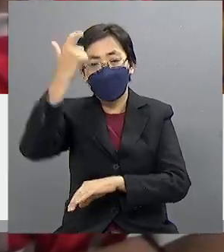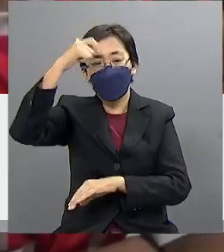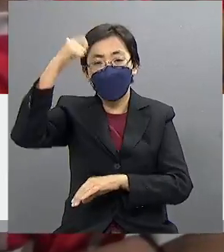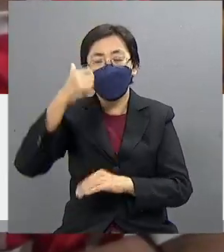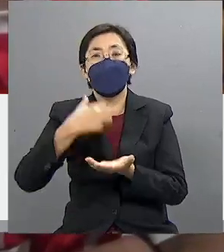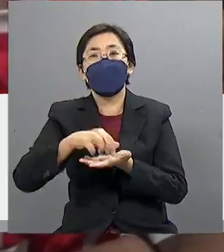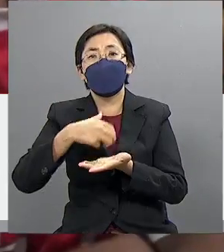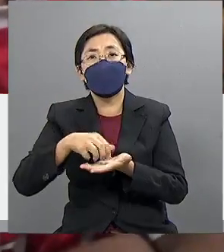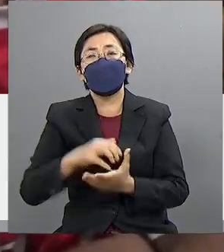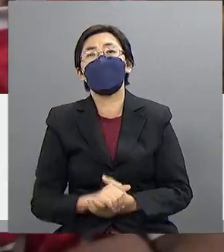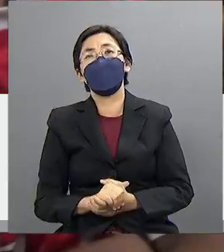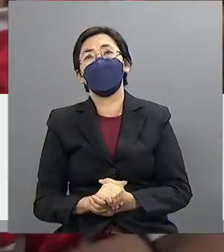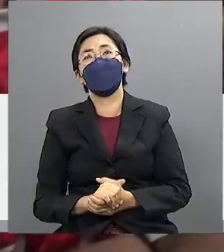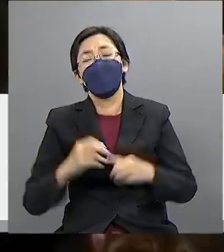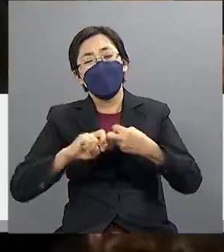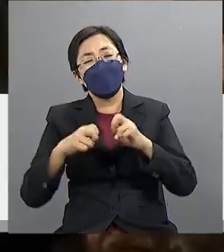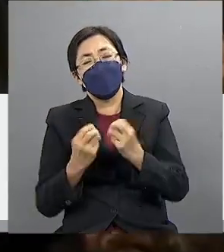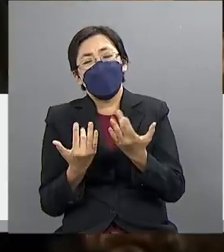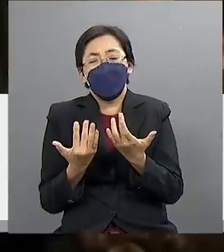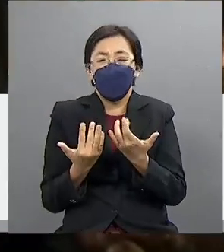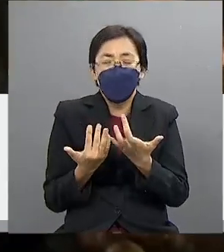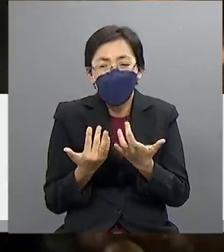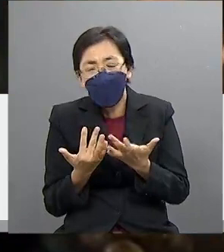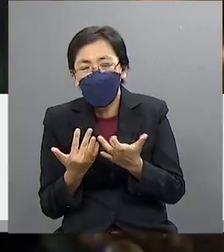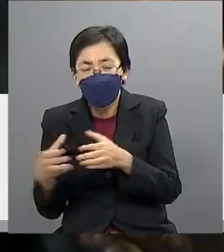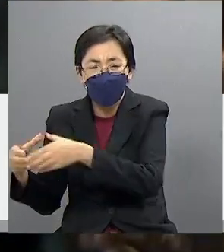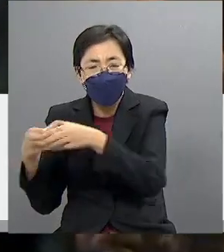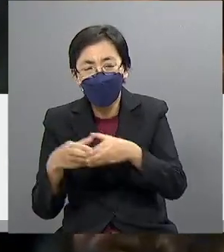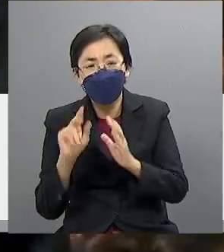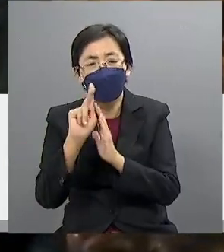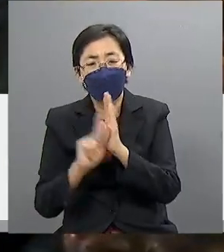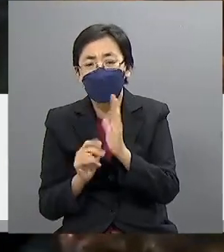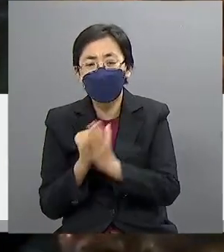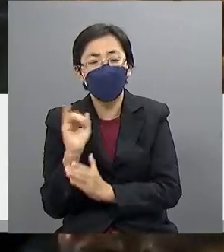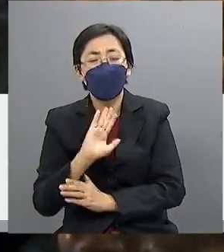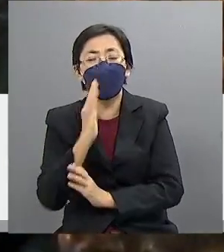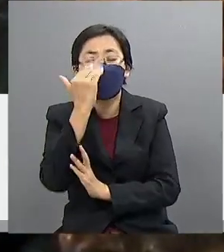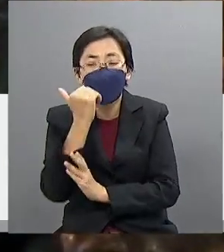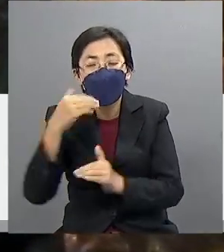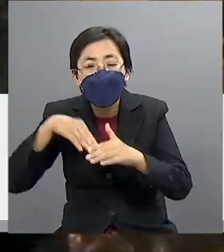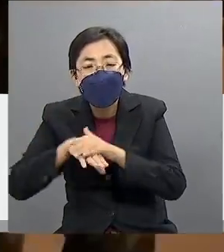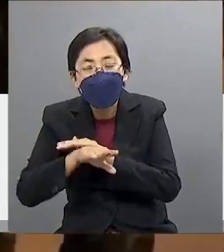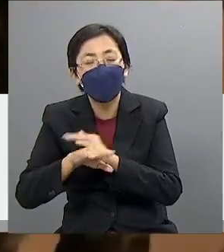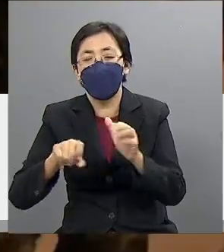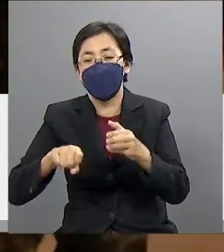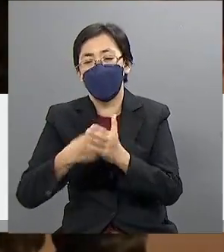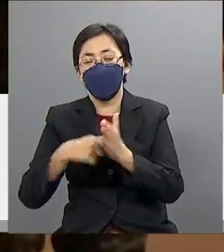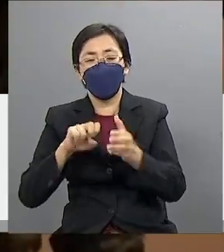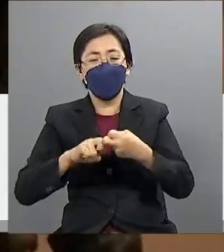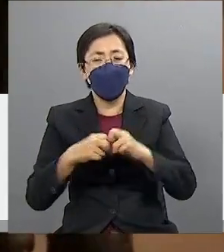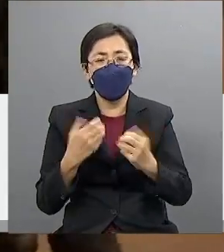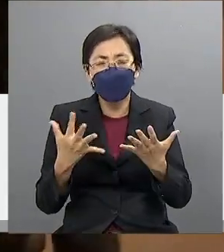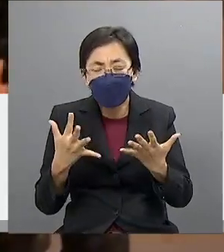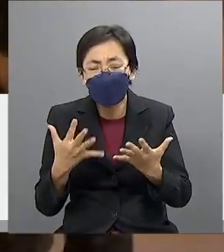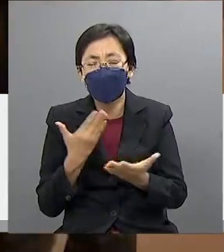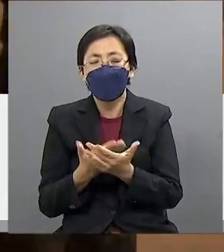เหตุไม่รอเข้าสู่ระบบและเลือกรักรอบเข้าประเทศเองเนื่องจากปัจจัยทางเศรษฐกิจการว่างงานคนมี